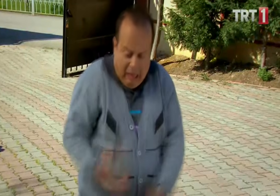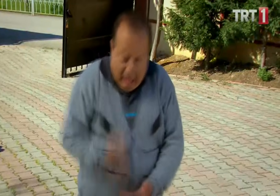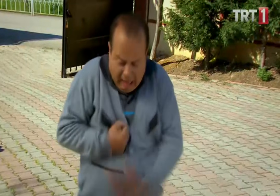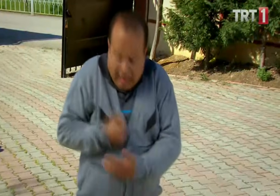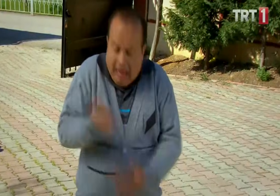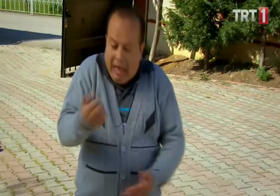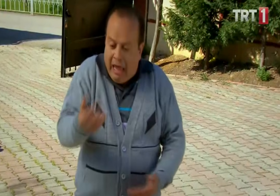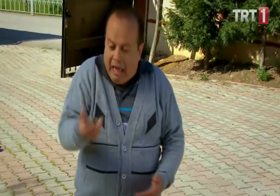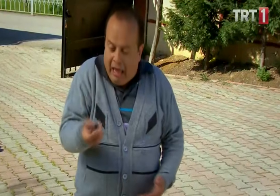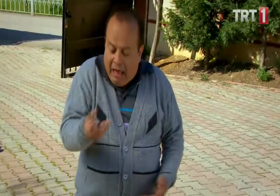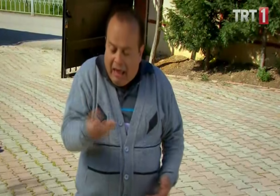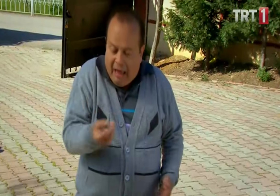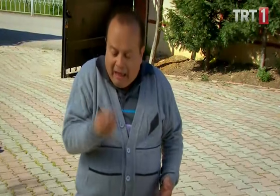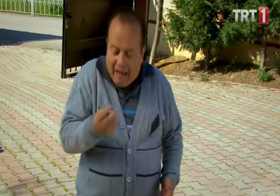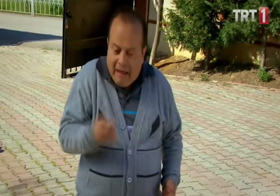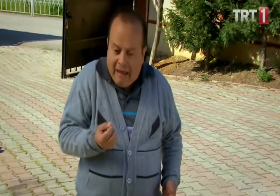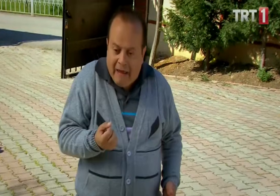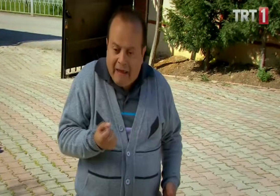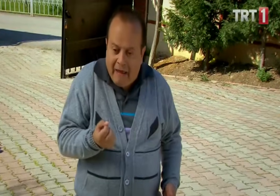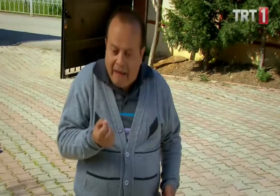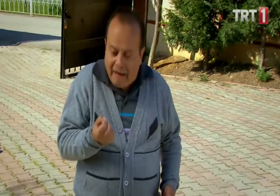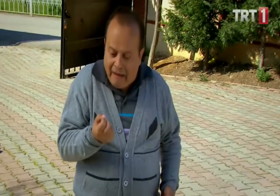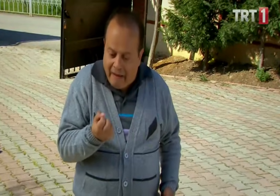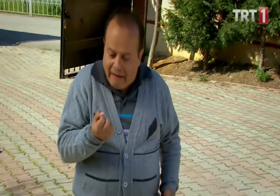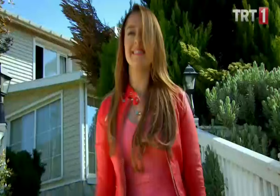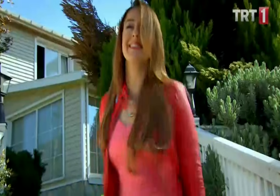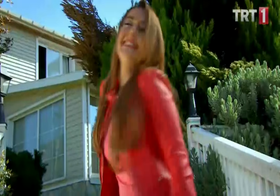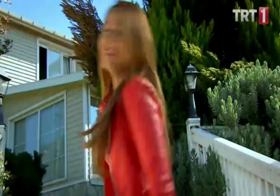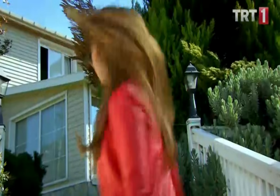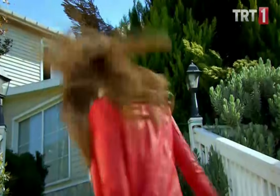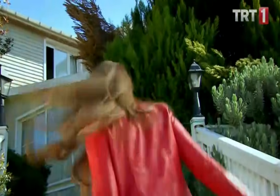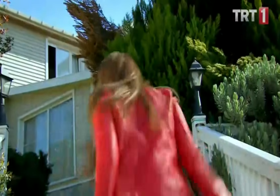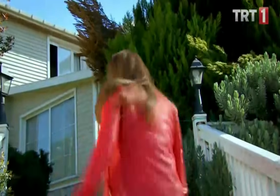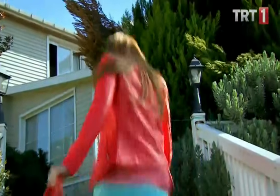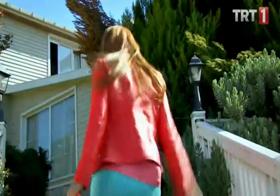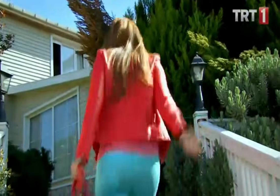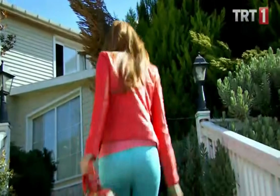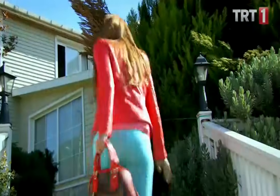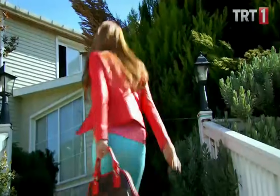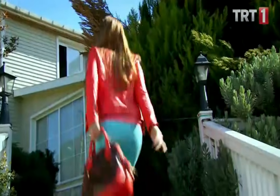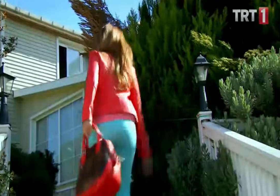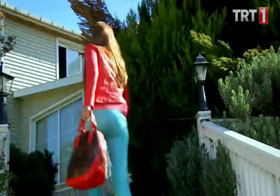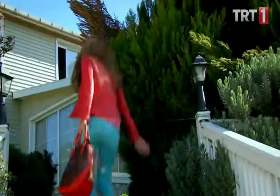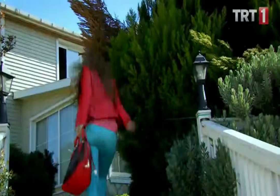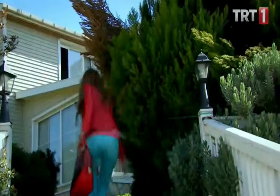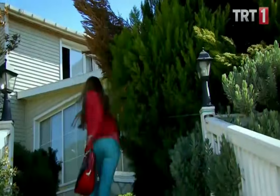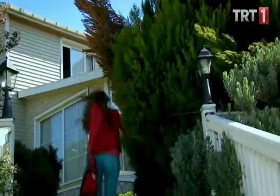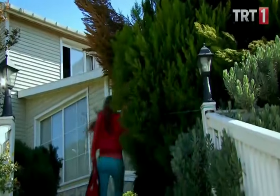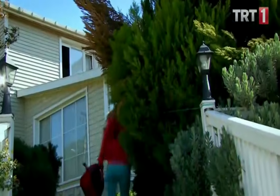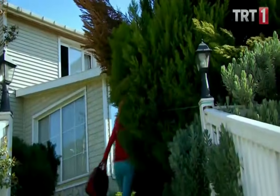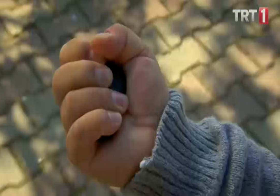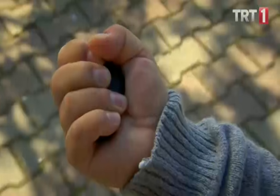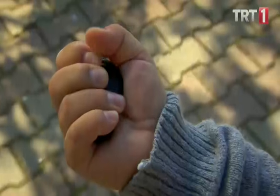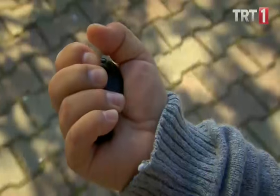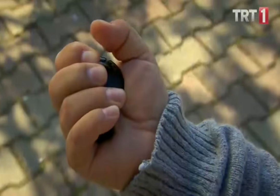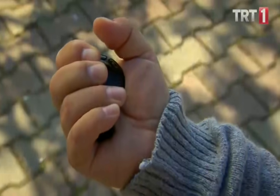bahşişi karşısında Şükrü şokta. Rüyam mutluluktan uçacakmış gibi koşarak villaya gidiyor. Ağzı açık ayran budalası gibi